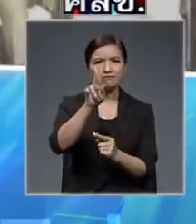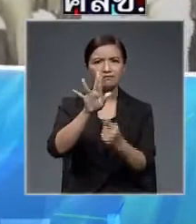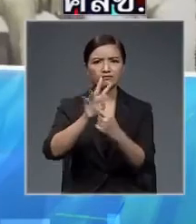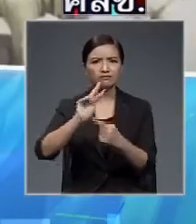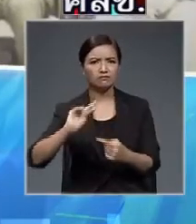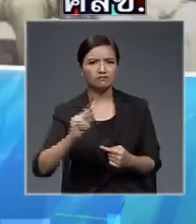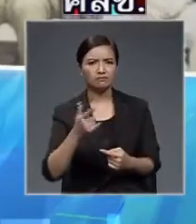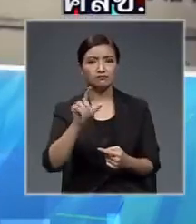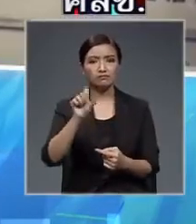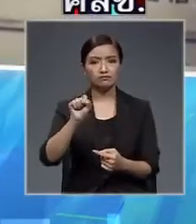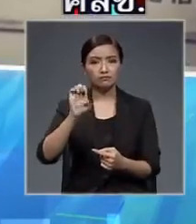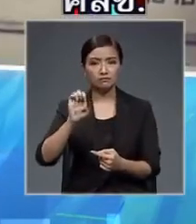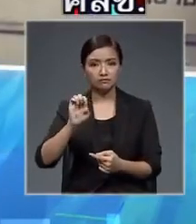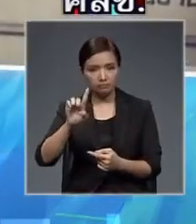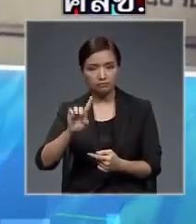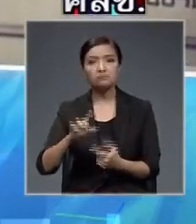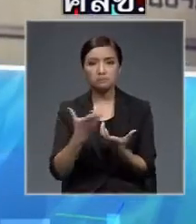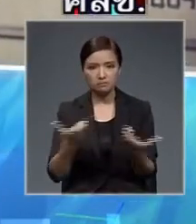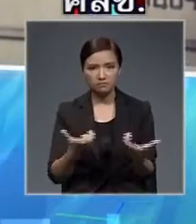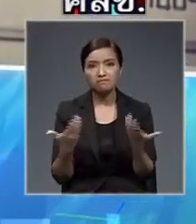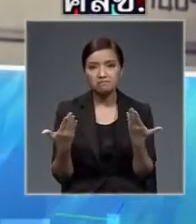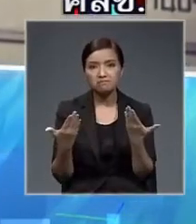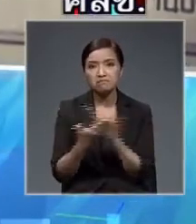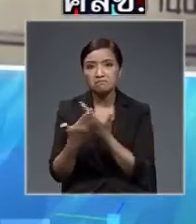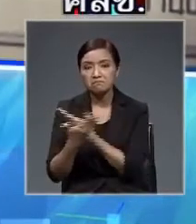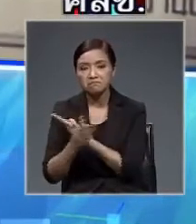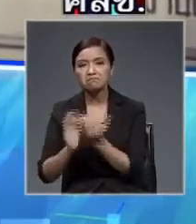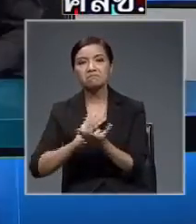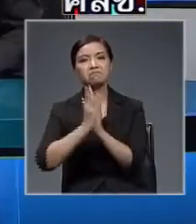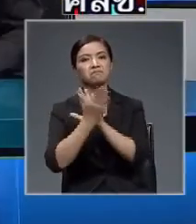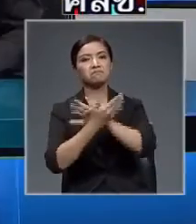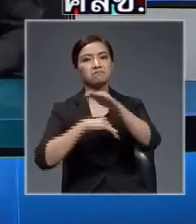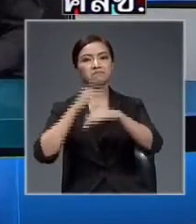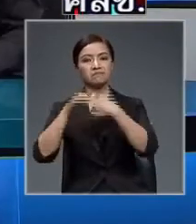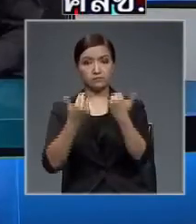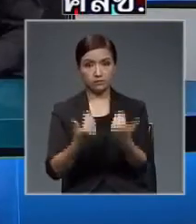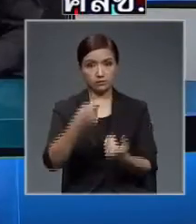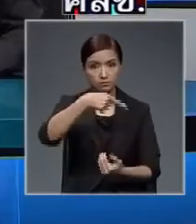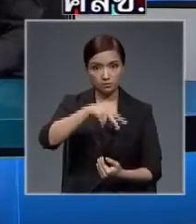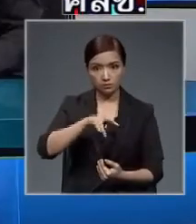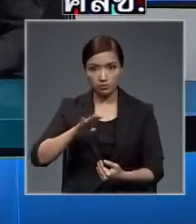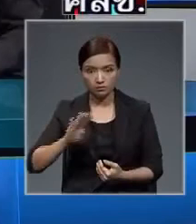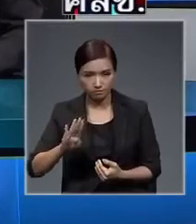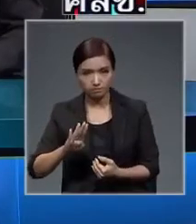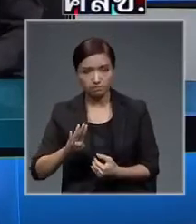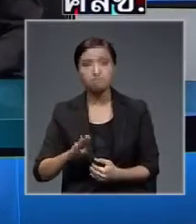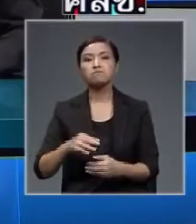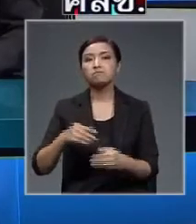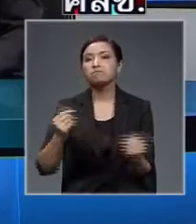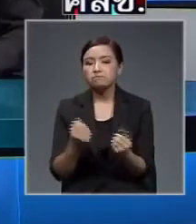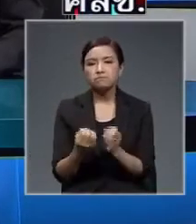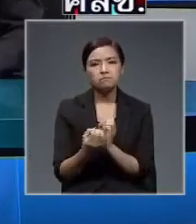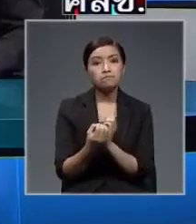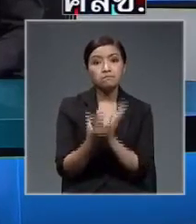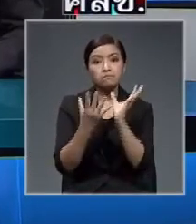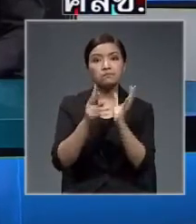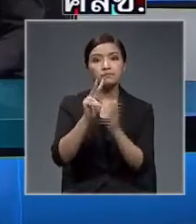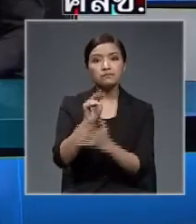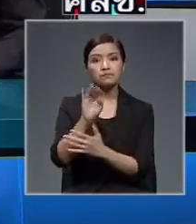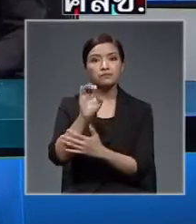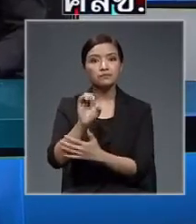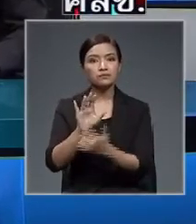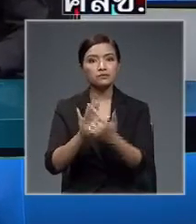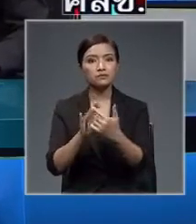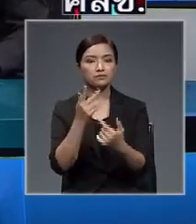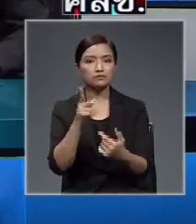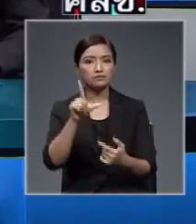นะคะเพราะนั้นก็ถึงเวลาที่เราจะต้องปรับปรุงพรบ.พลังงานนิวเคลียร์เพื่อสันตินะคะเพื่อให้มีความทันสมัยและเพื่อความครอบ